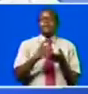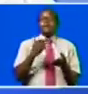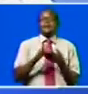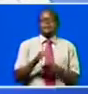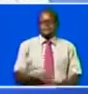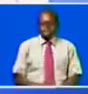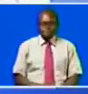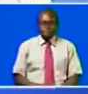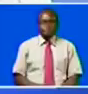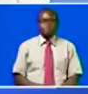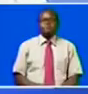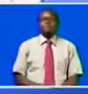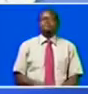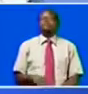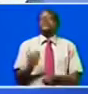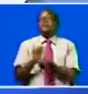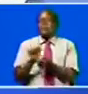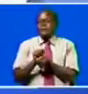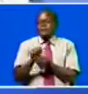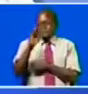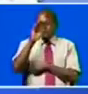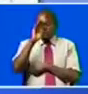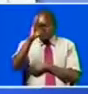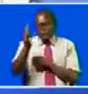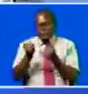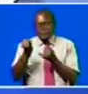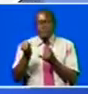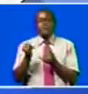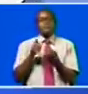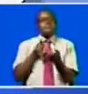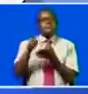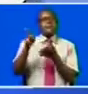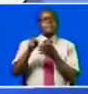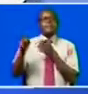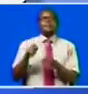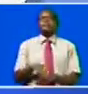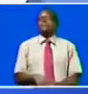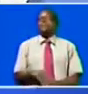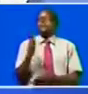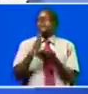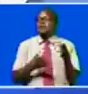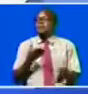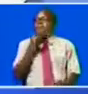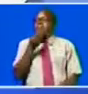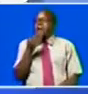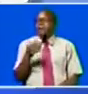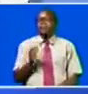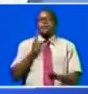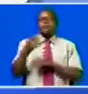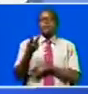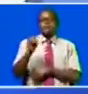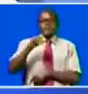yule kila siku Ijumaa, Jumamosi, Jumapili umespend pesa. Kuna wanaume huko nje umespend pesa tangu mpira ianze. Mm-hmm. Utaangalia mtu unasikia amespend